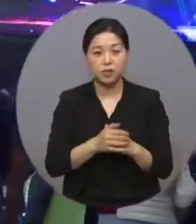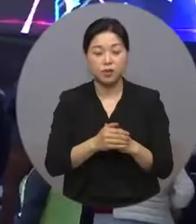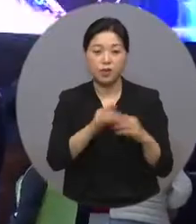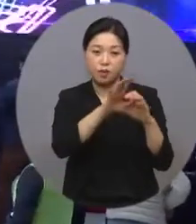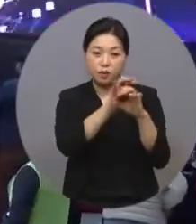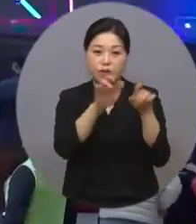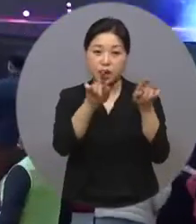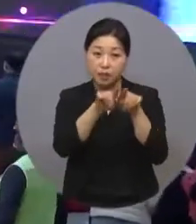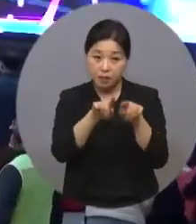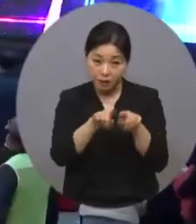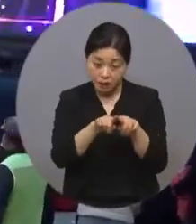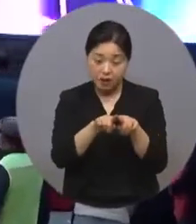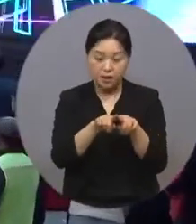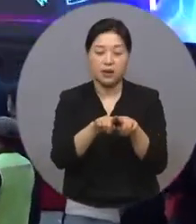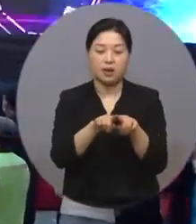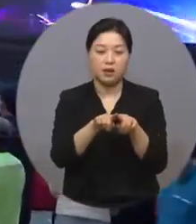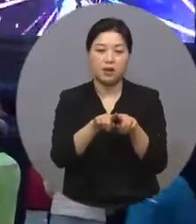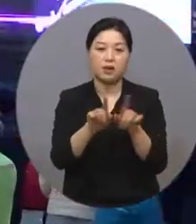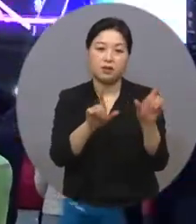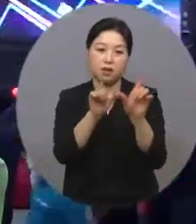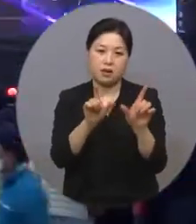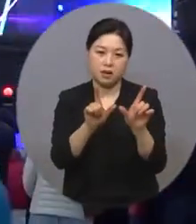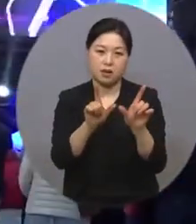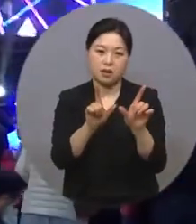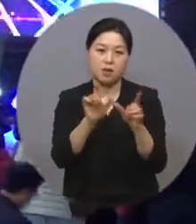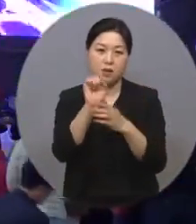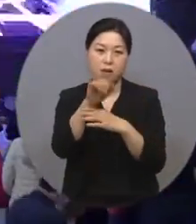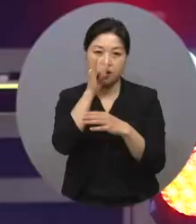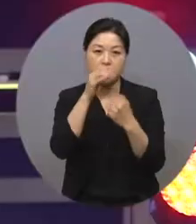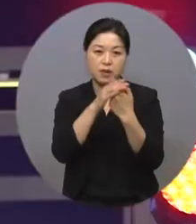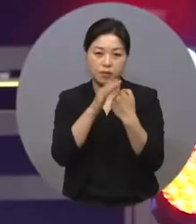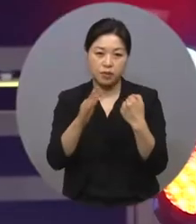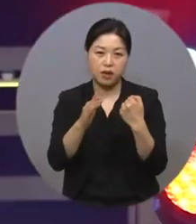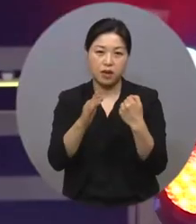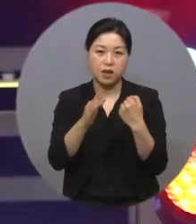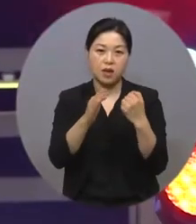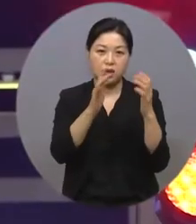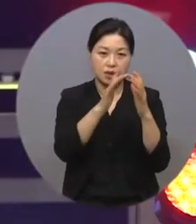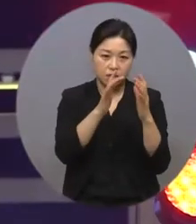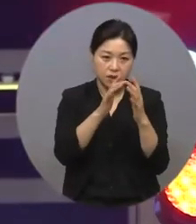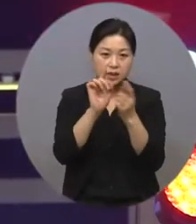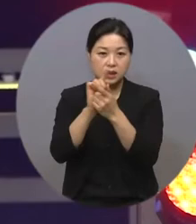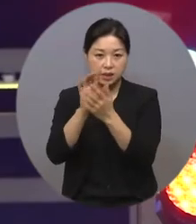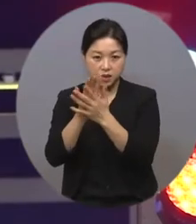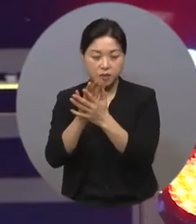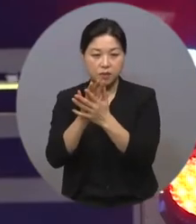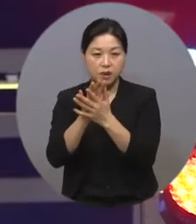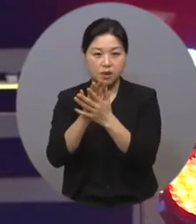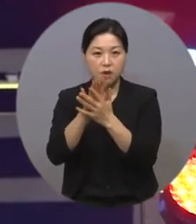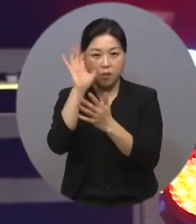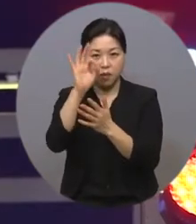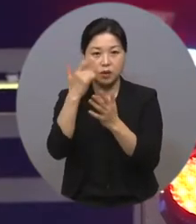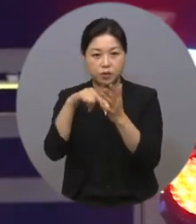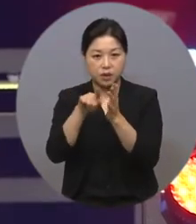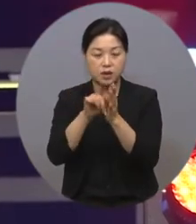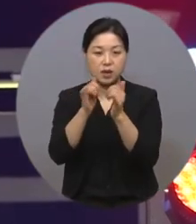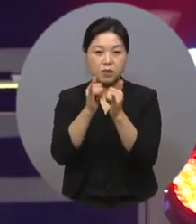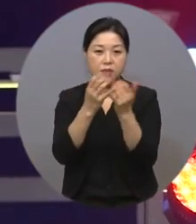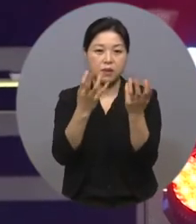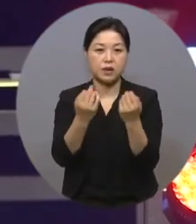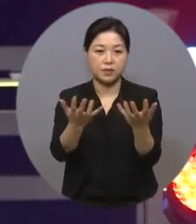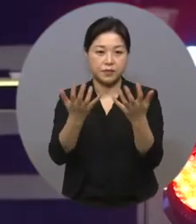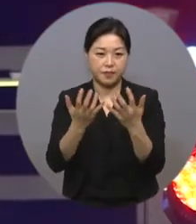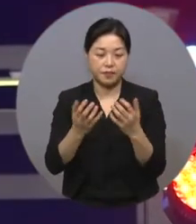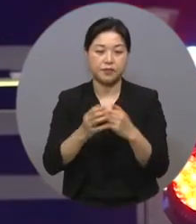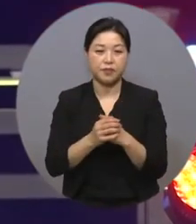따라 온 오프라인으로 진행되어 많은 인파가 몰렸습니다. 안전한 공연 관람을 위해 사회적 거리 두기 등 방역